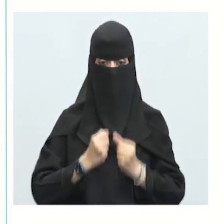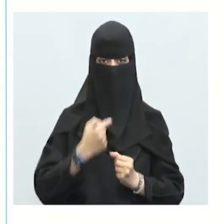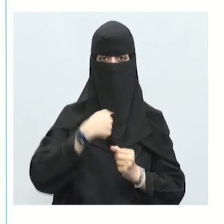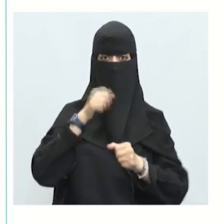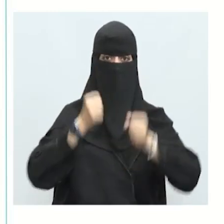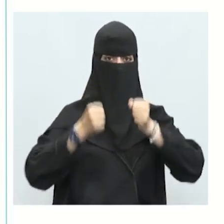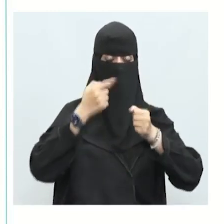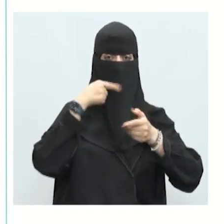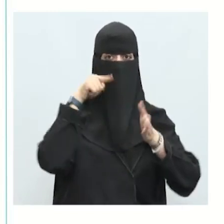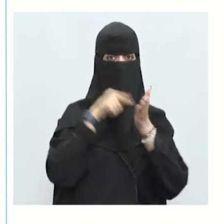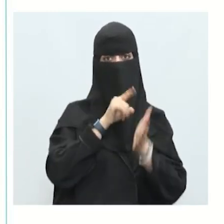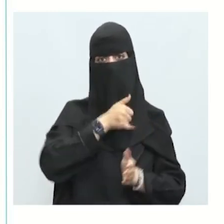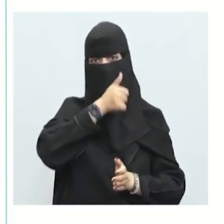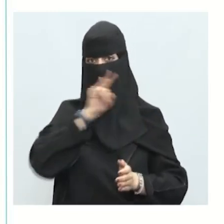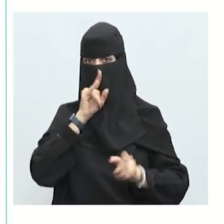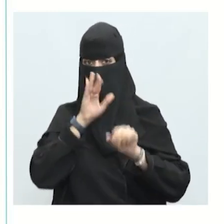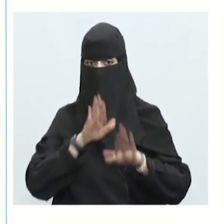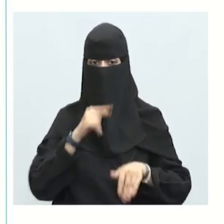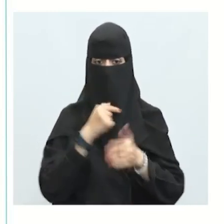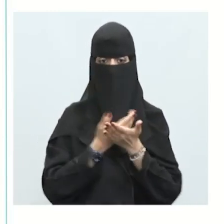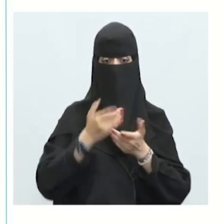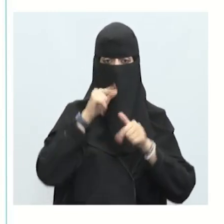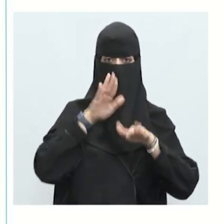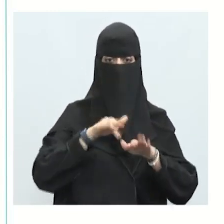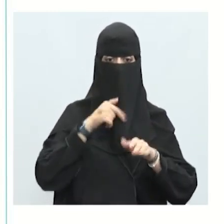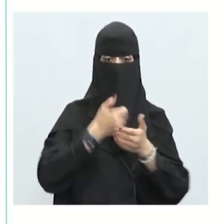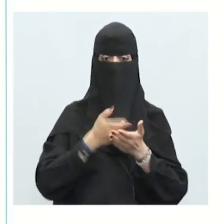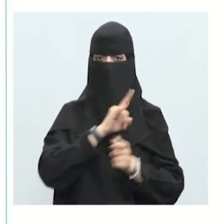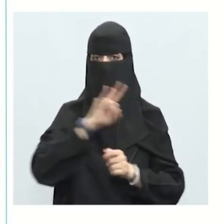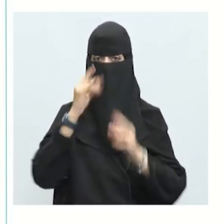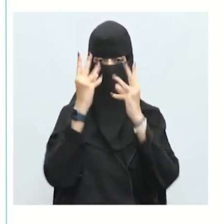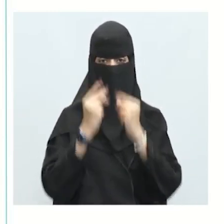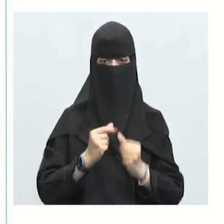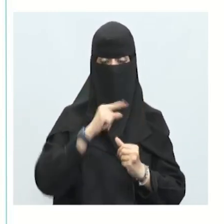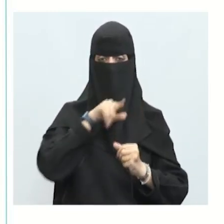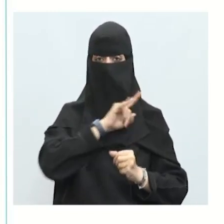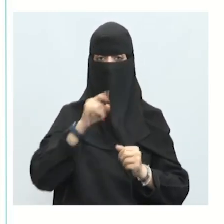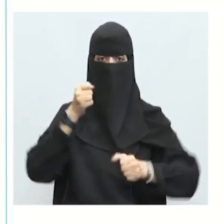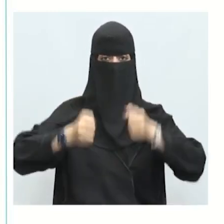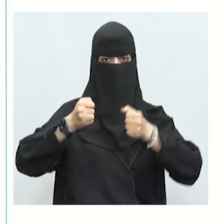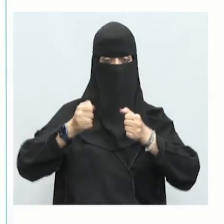والا ال هي برنت عمرك غير مناسب لقياده